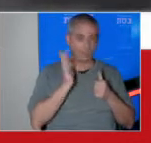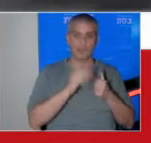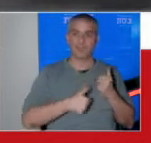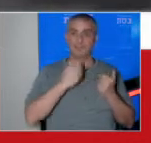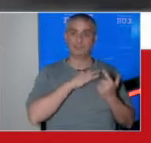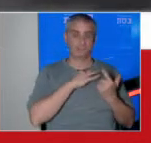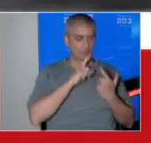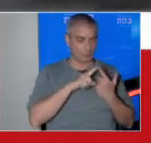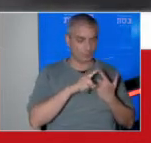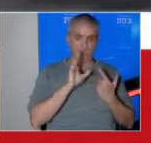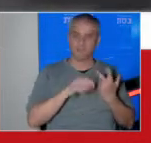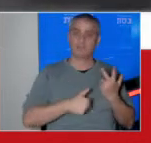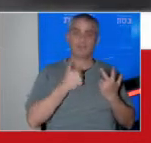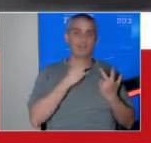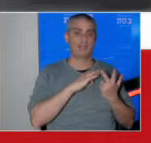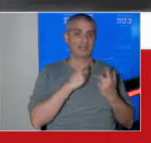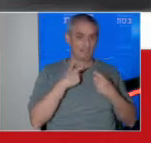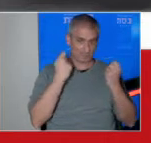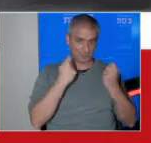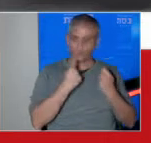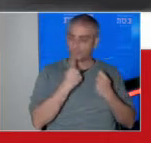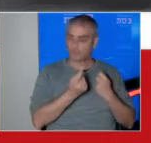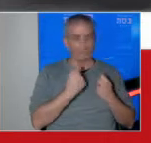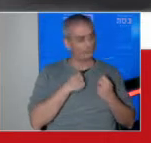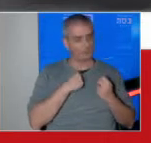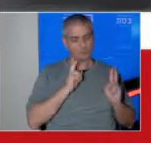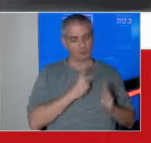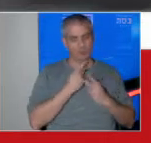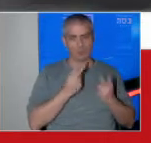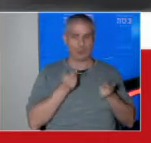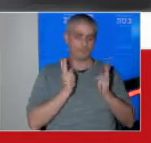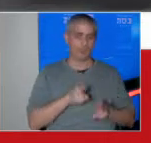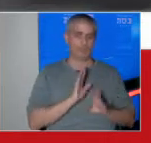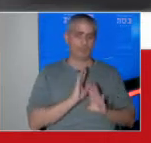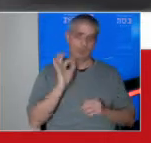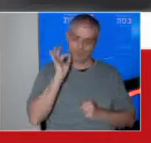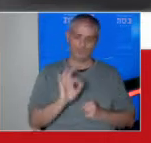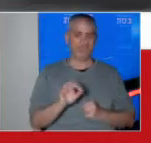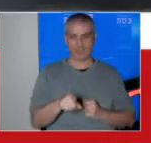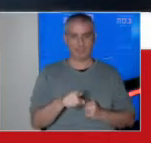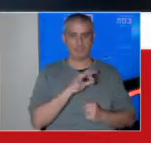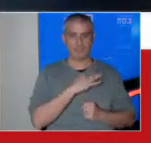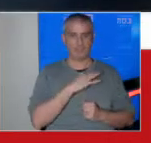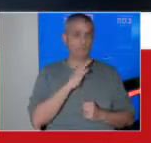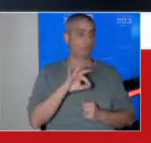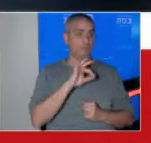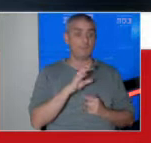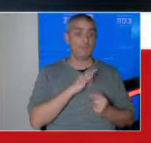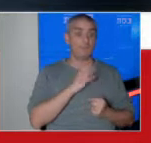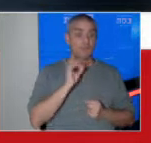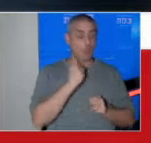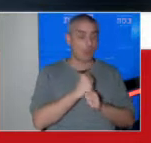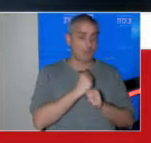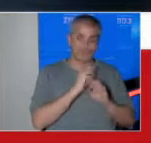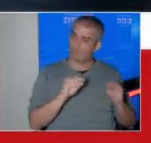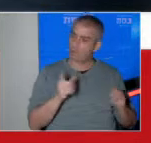לשר הבריאות וגם לשרת החינוך, שהבהירה שאנחנו לא יכולים לאפשר פגיעה שכזו בבריאותם. הבריאות של עובדי